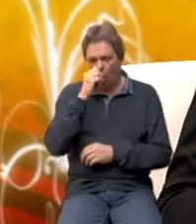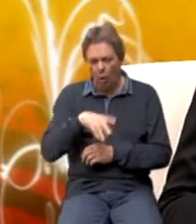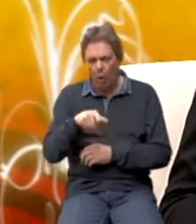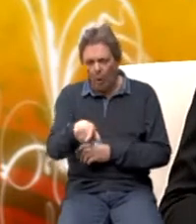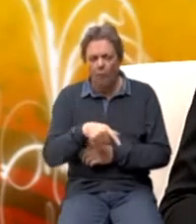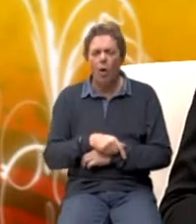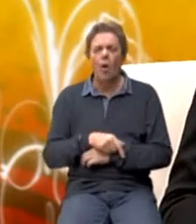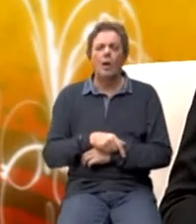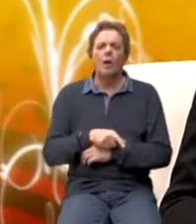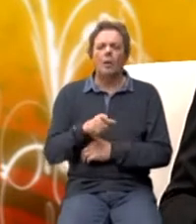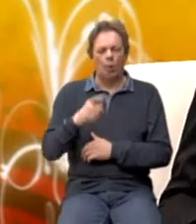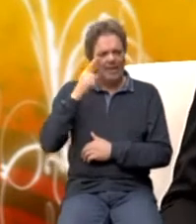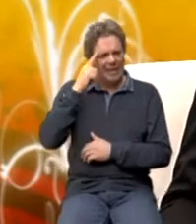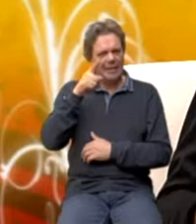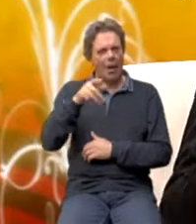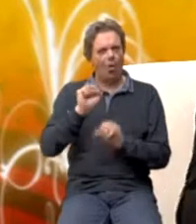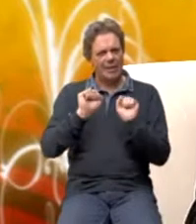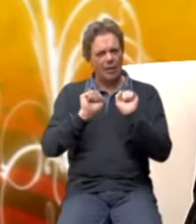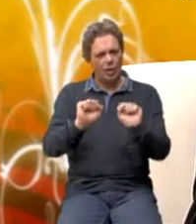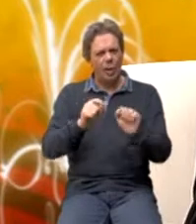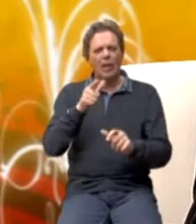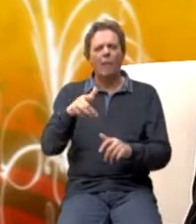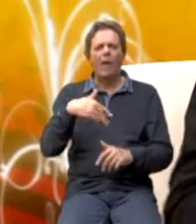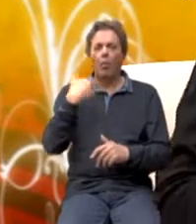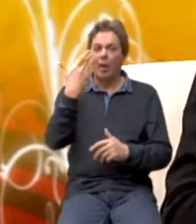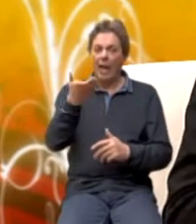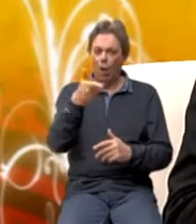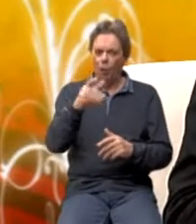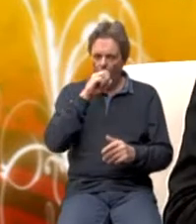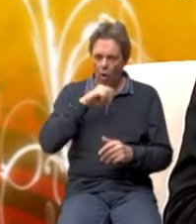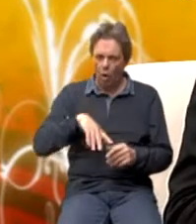znati da je on zaštićen i da ovaj koji je to stavio gnojivo na tržište,